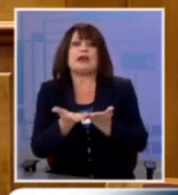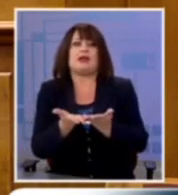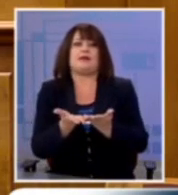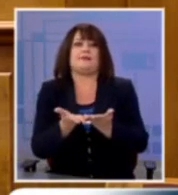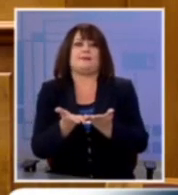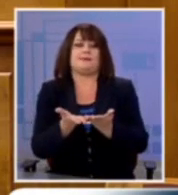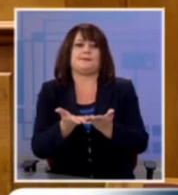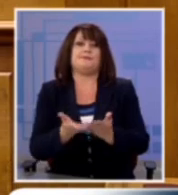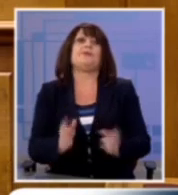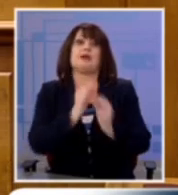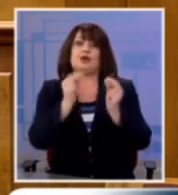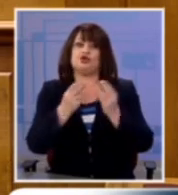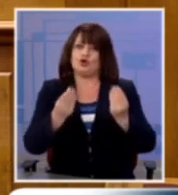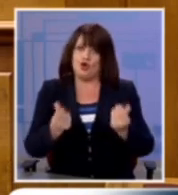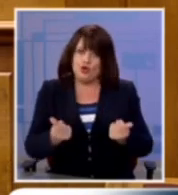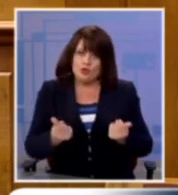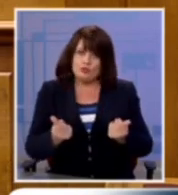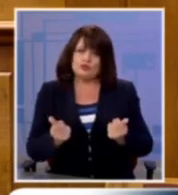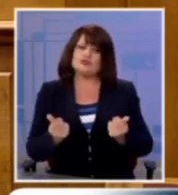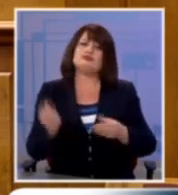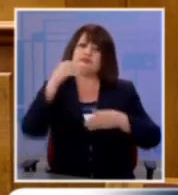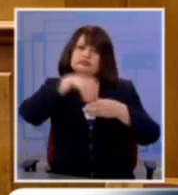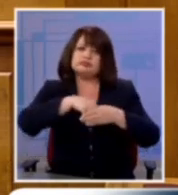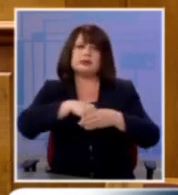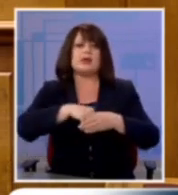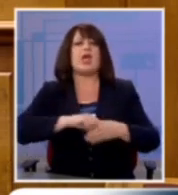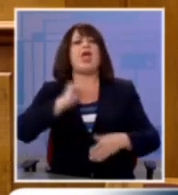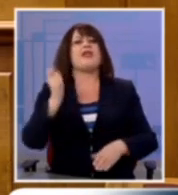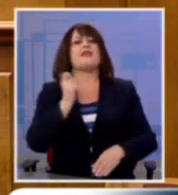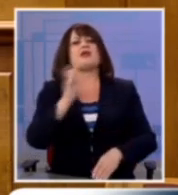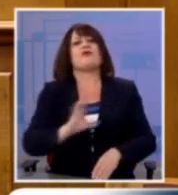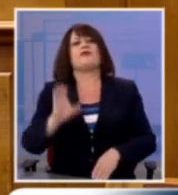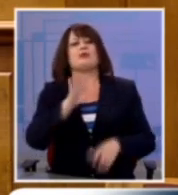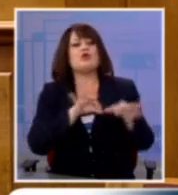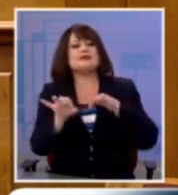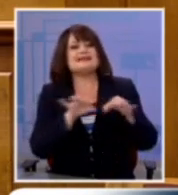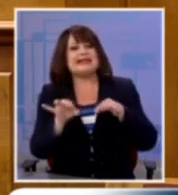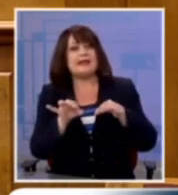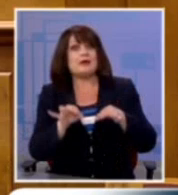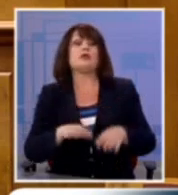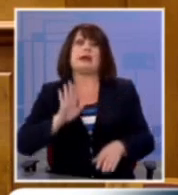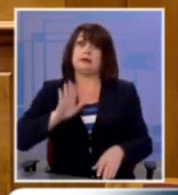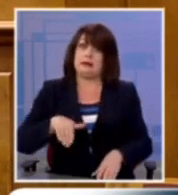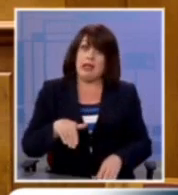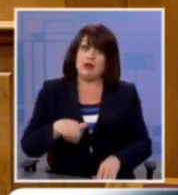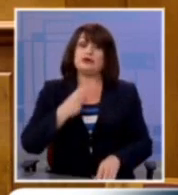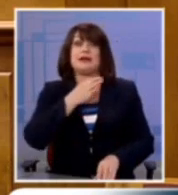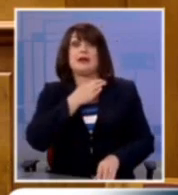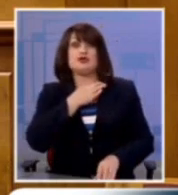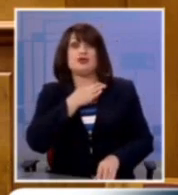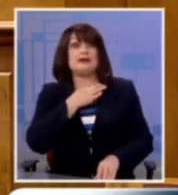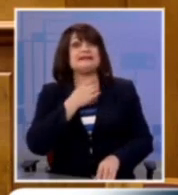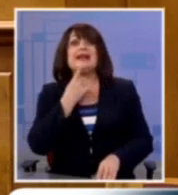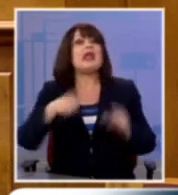κοινωνίας. Έτσι θα εντάσσεται δημιουργικά στον εθνικό και ευρωπαϊκό σχεδιασμό. Και τέλος, χρειαζόμαστε αυτό